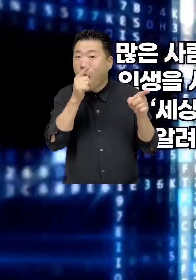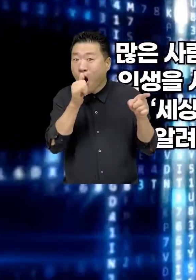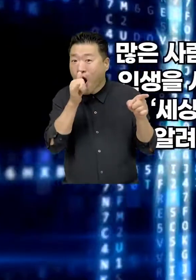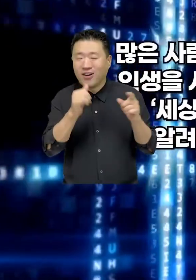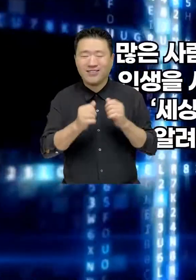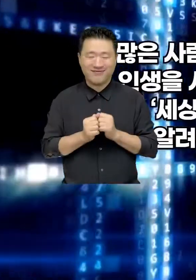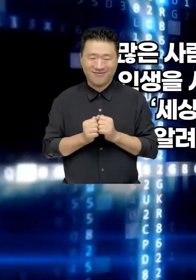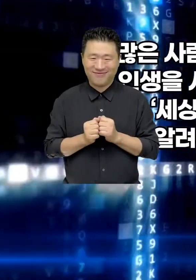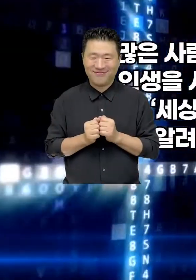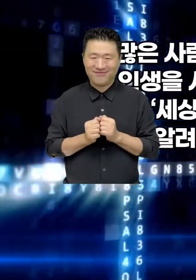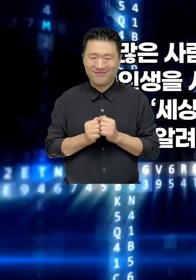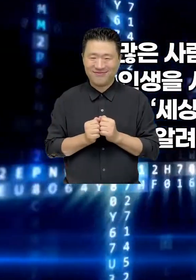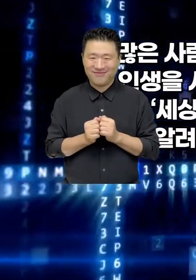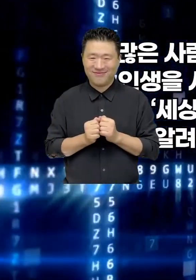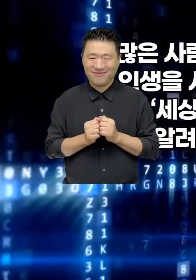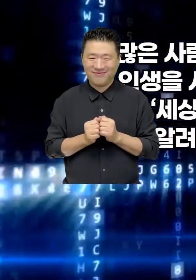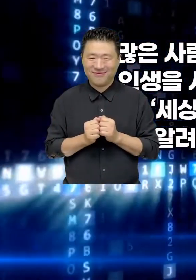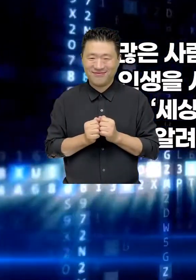있습니다.